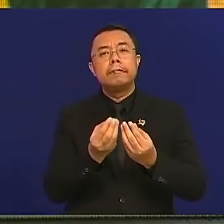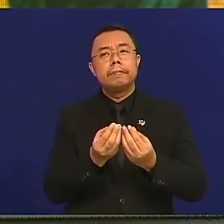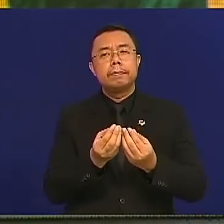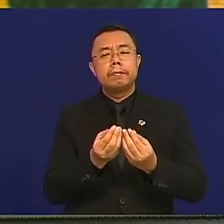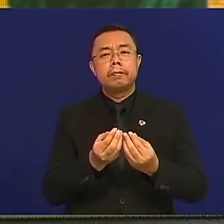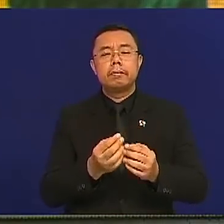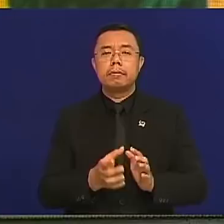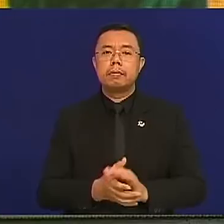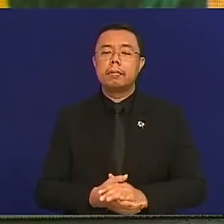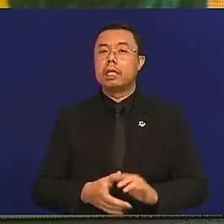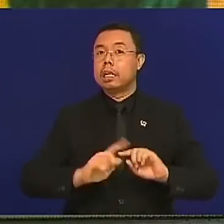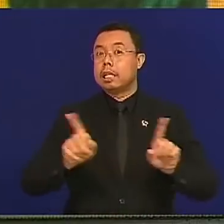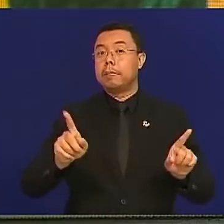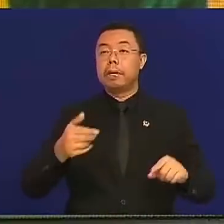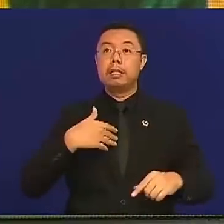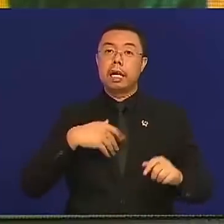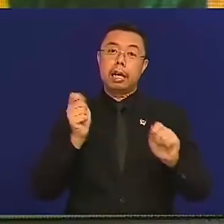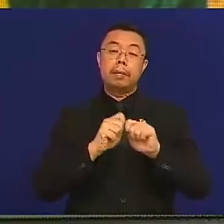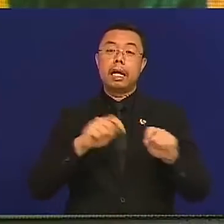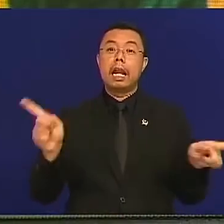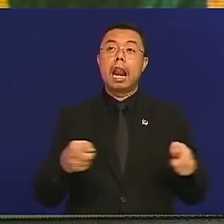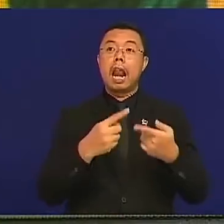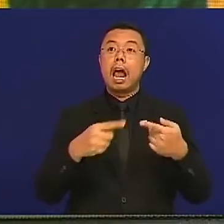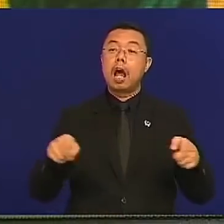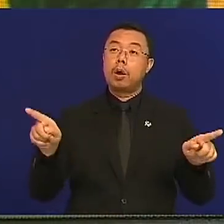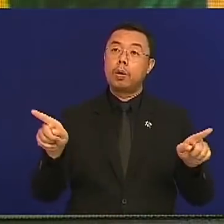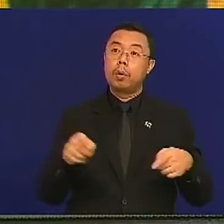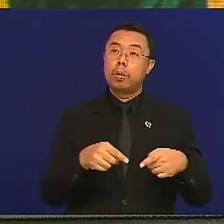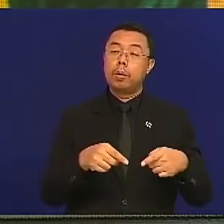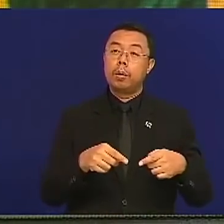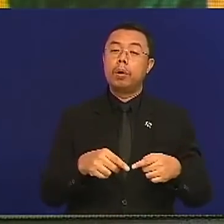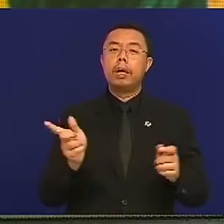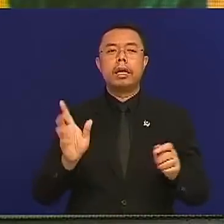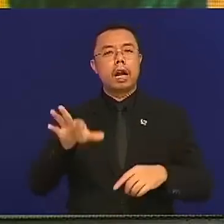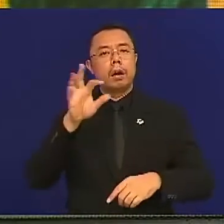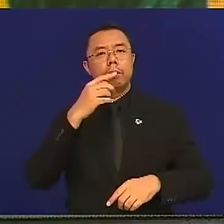sedikit. Tapi kemudian saya mengarang lagu ya,